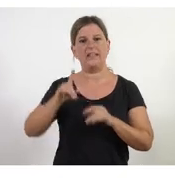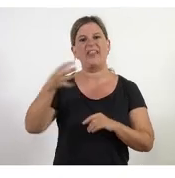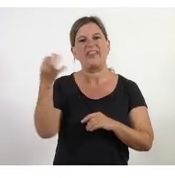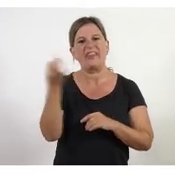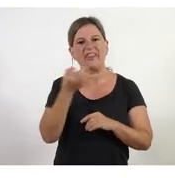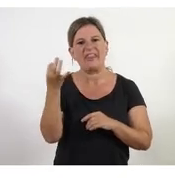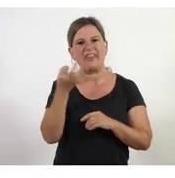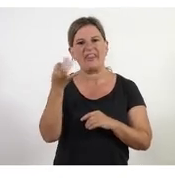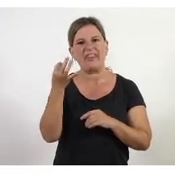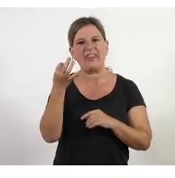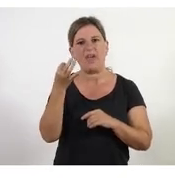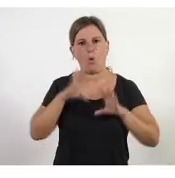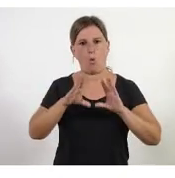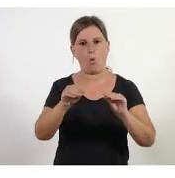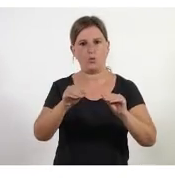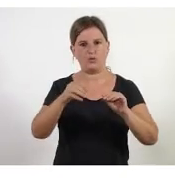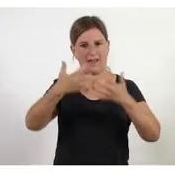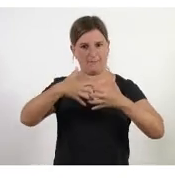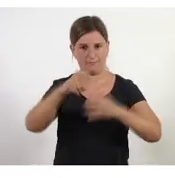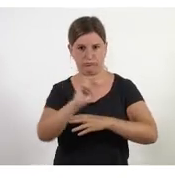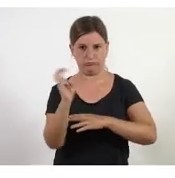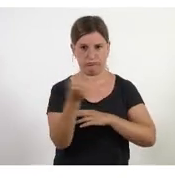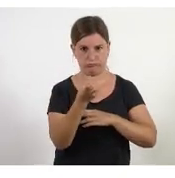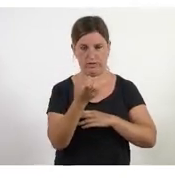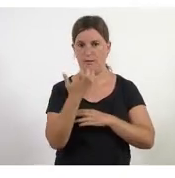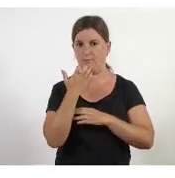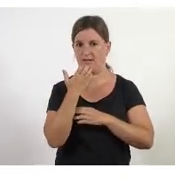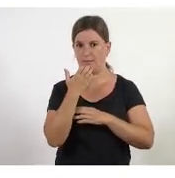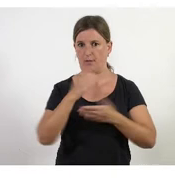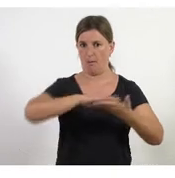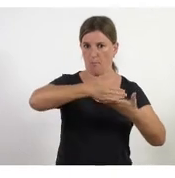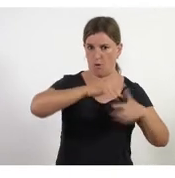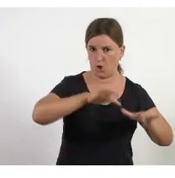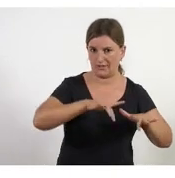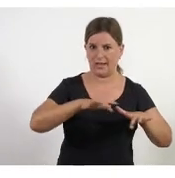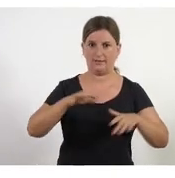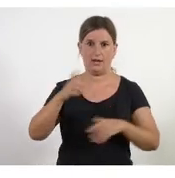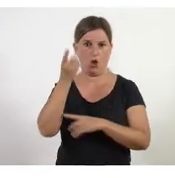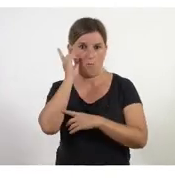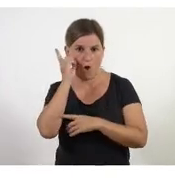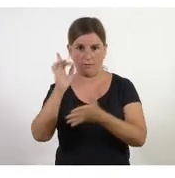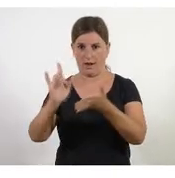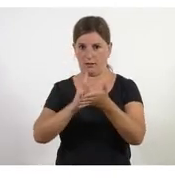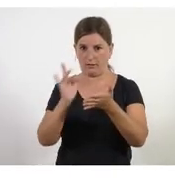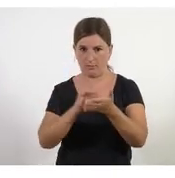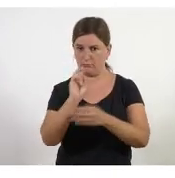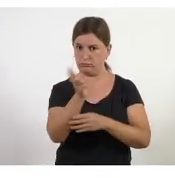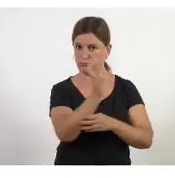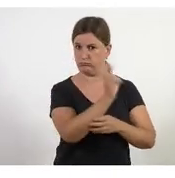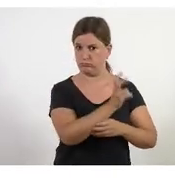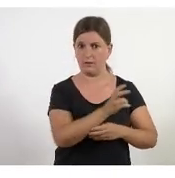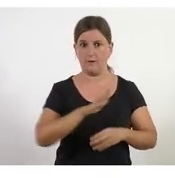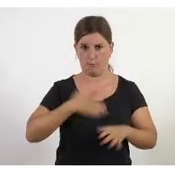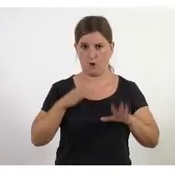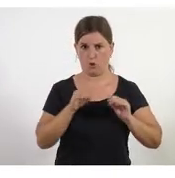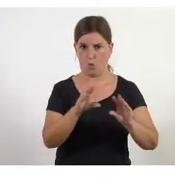ser multidispositiu, hem de poder fer servir el portàtil, el mòbil i la tablet. I,